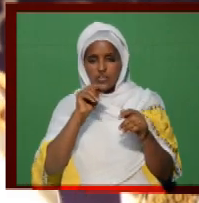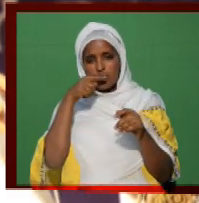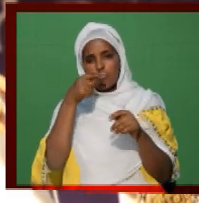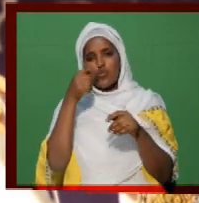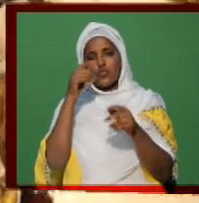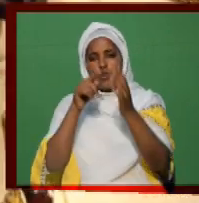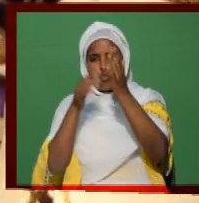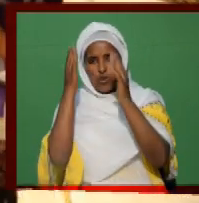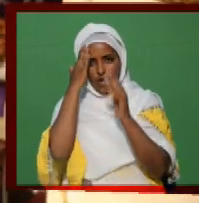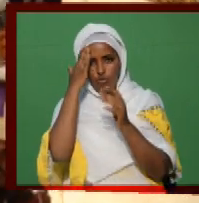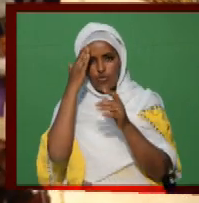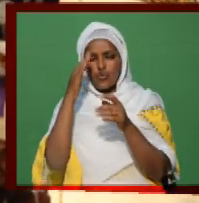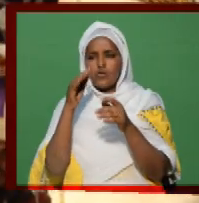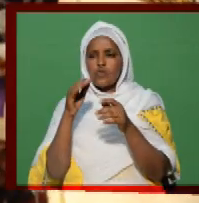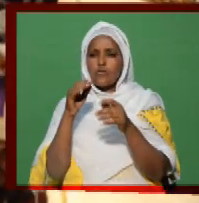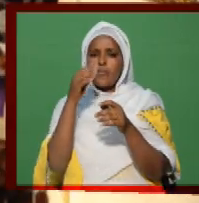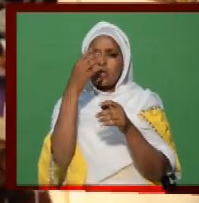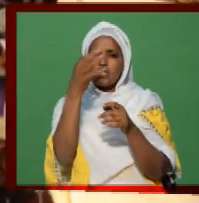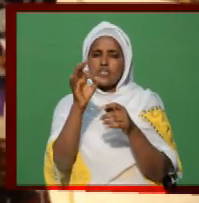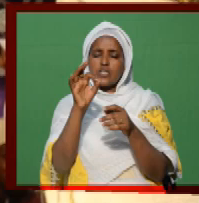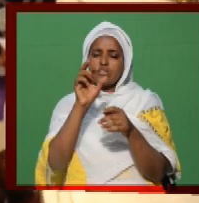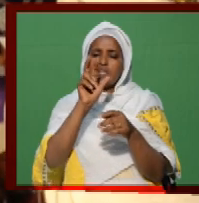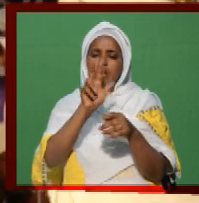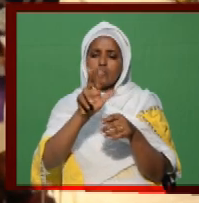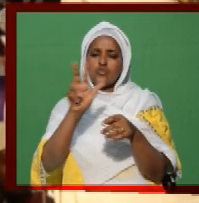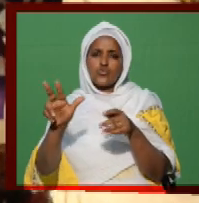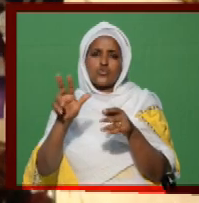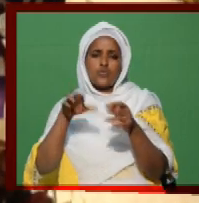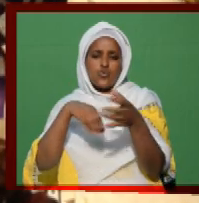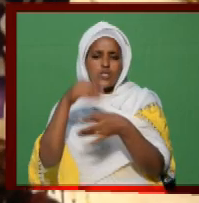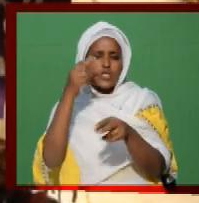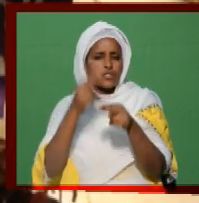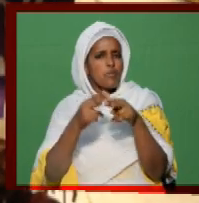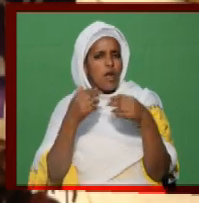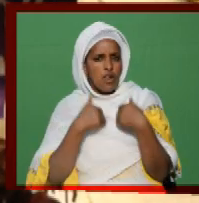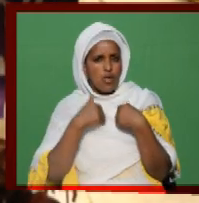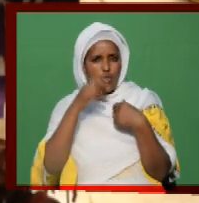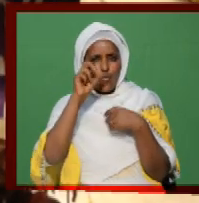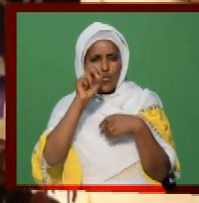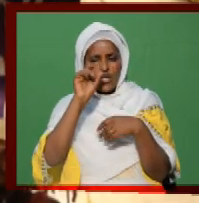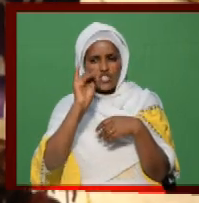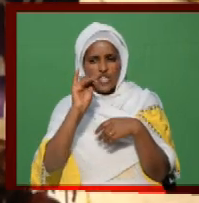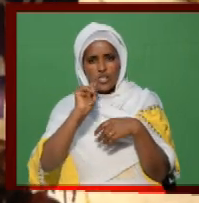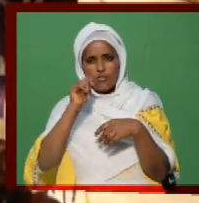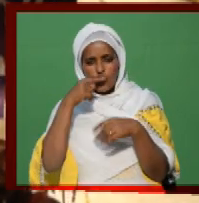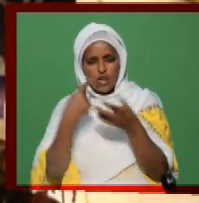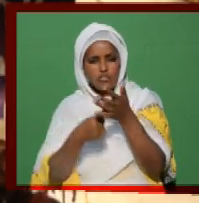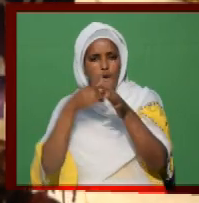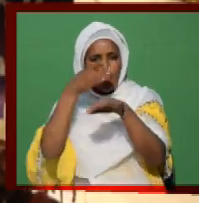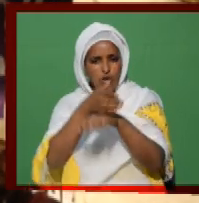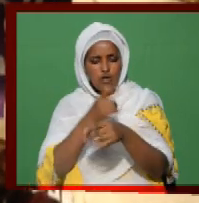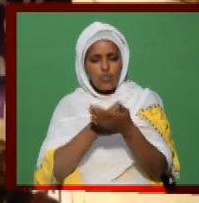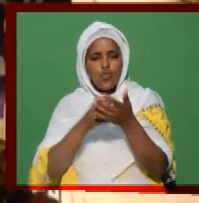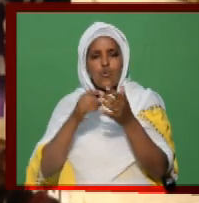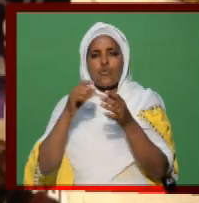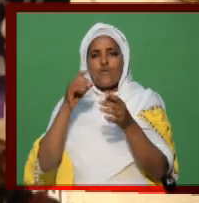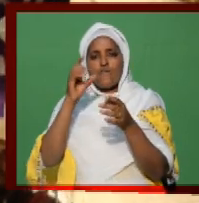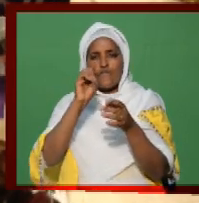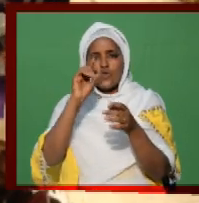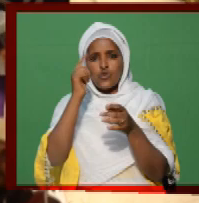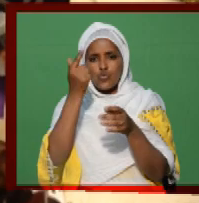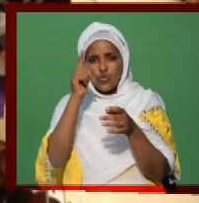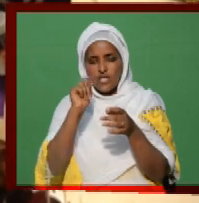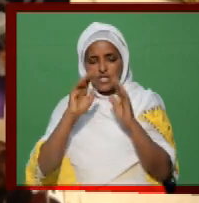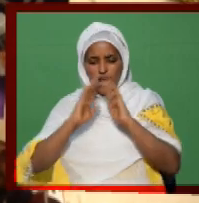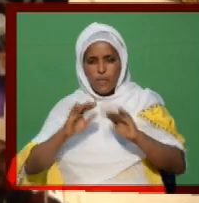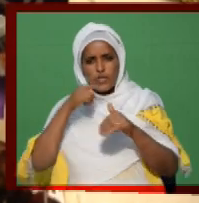ይታወቃሉ። እንደው በ1933 ይወጣላት ስም አለ ወጀት የሚለው፣ ከዛ በኋላ ደግሞ ፍኖተ ሰላም